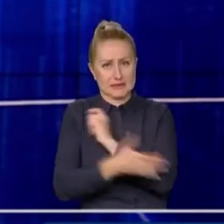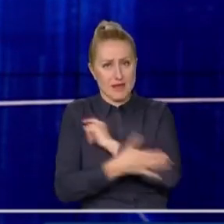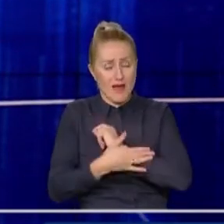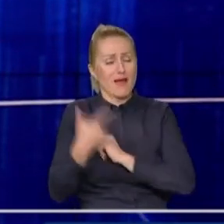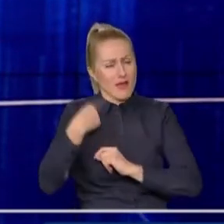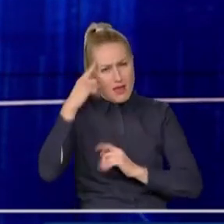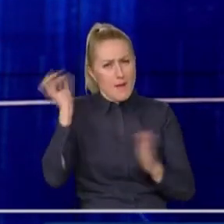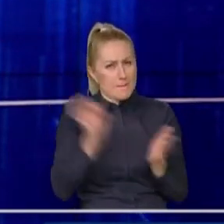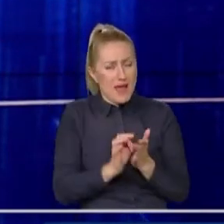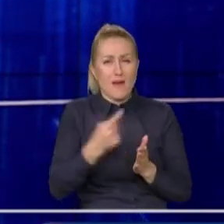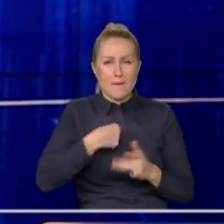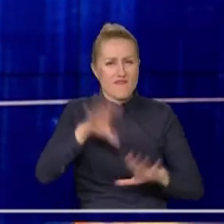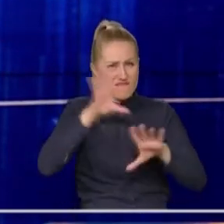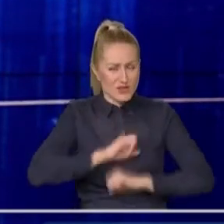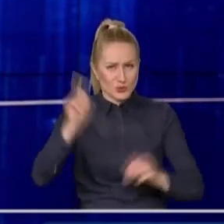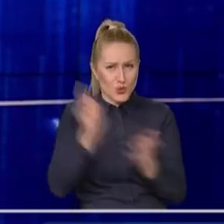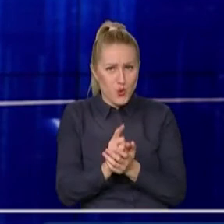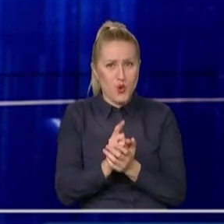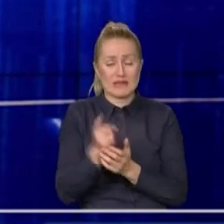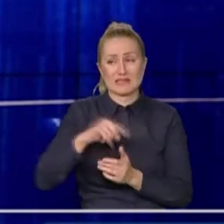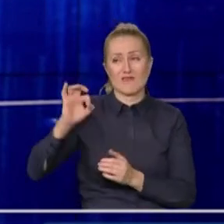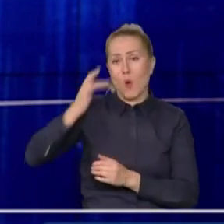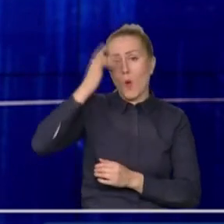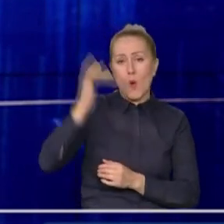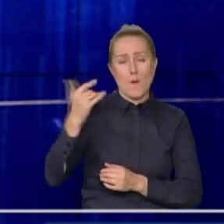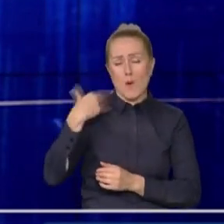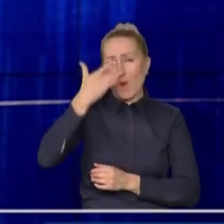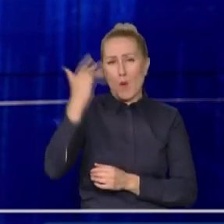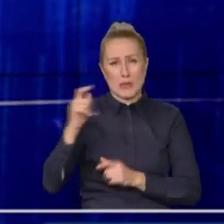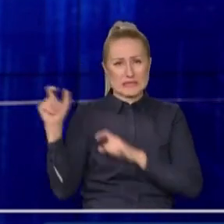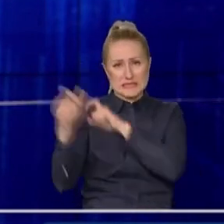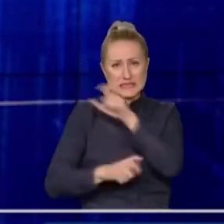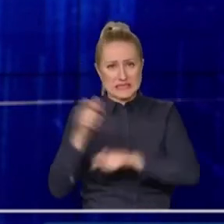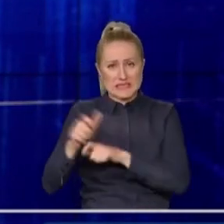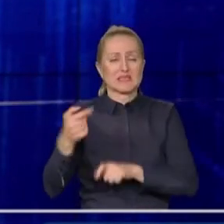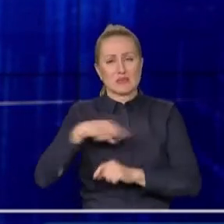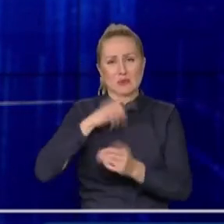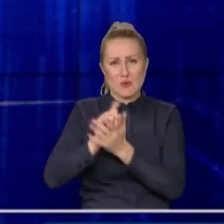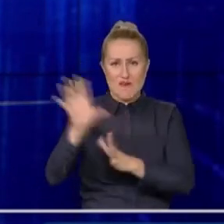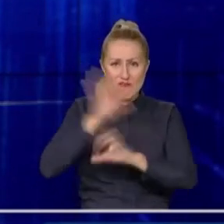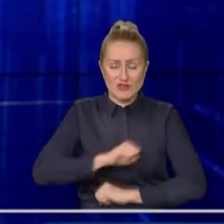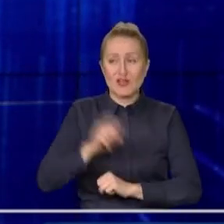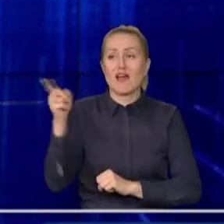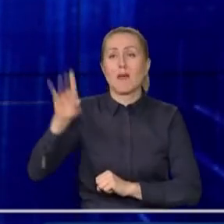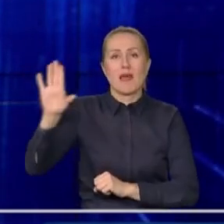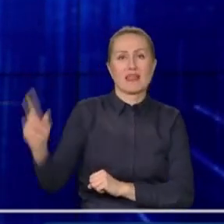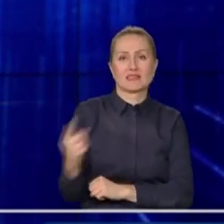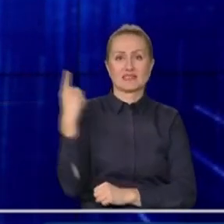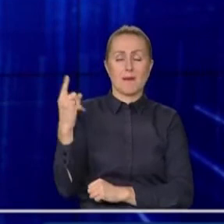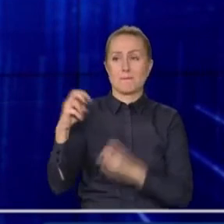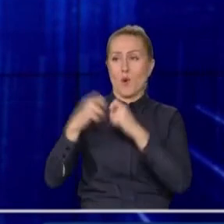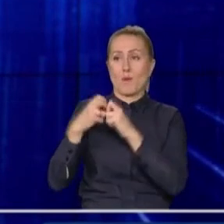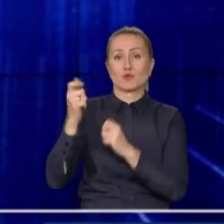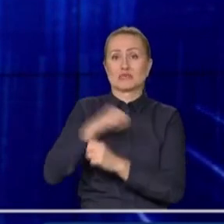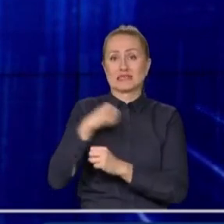pewny, że przeczekamy reżim Łukaszenki z jego absurdalnymi działaniami. On zostanie sam z tymi problemami, które